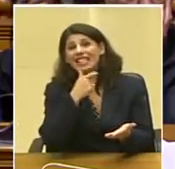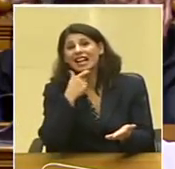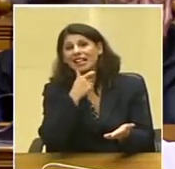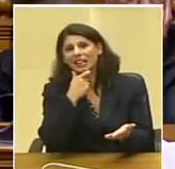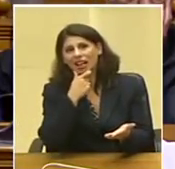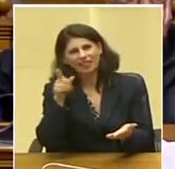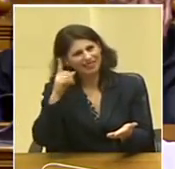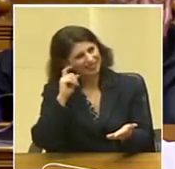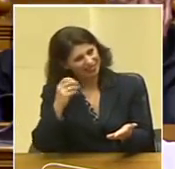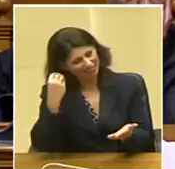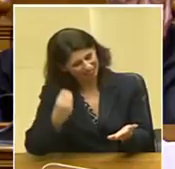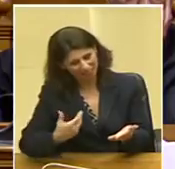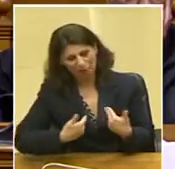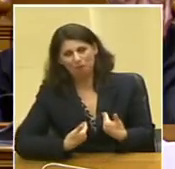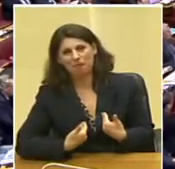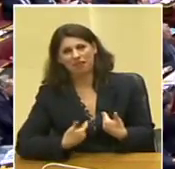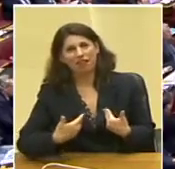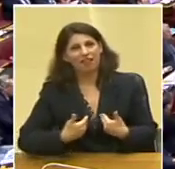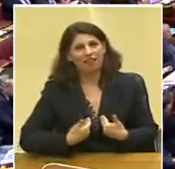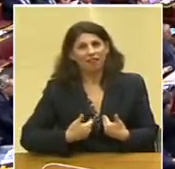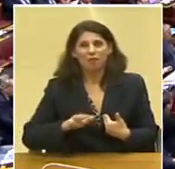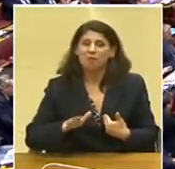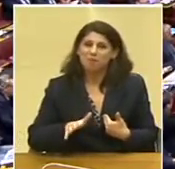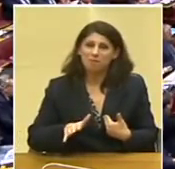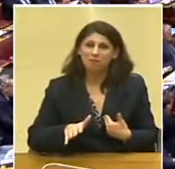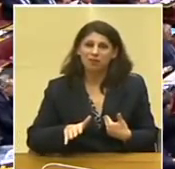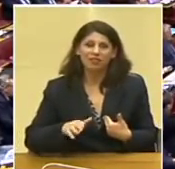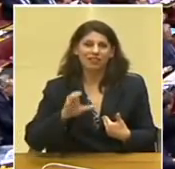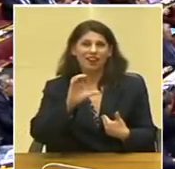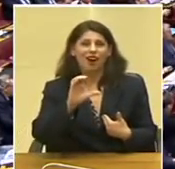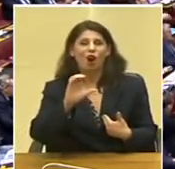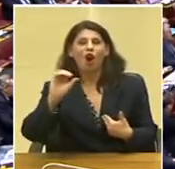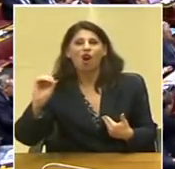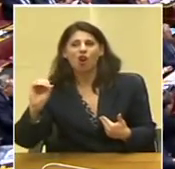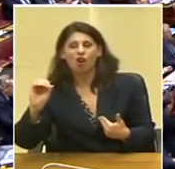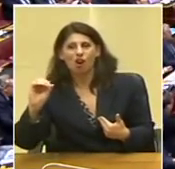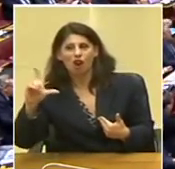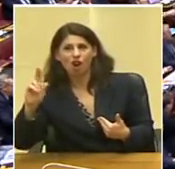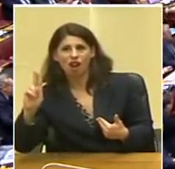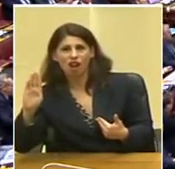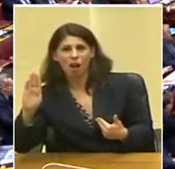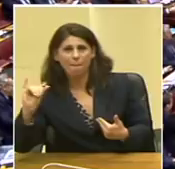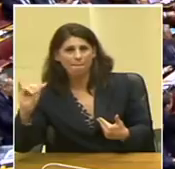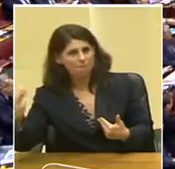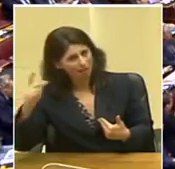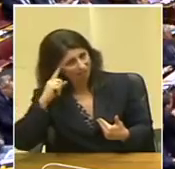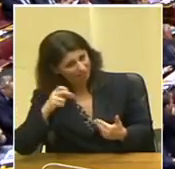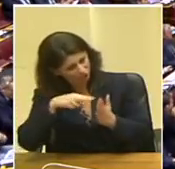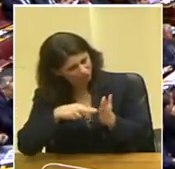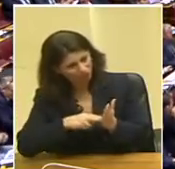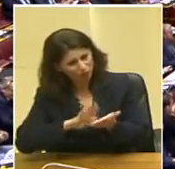Και εσείς ξέρετε καλύτερα από μένα, εγώ μπορεί να μην προφέρω το Columbia, Columbia, αλλά ξέρω να διαβάζω και να κάνω μετάφραση.